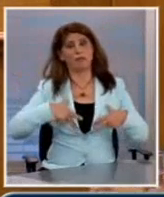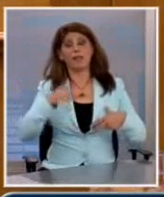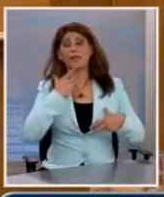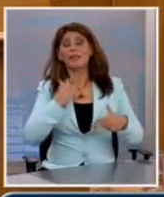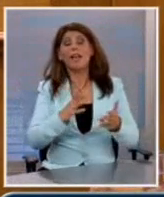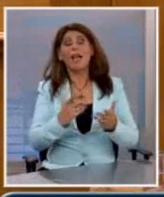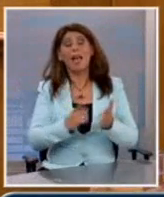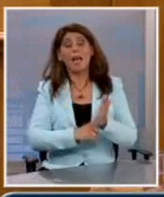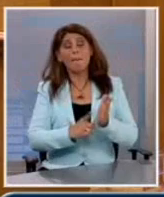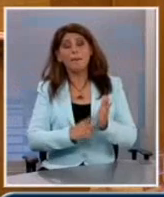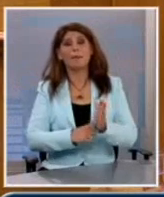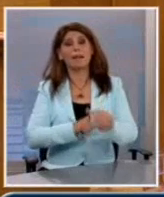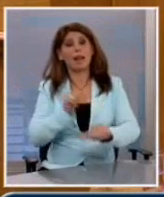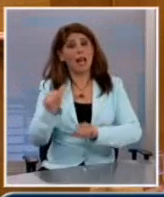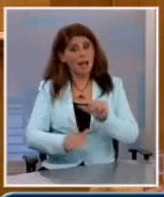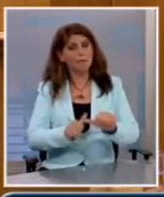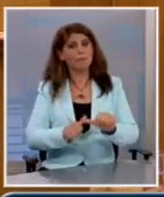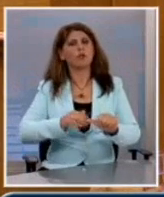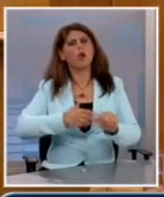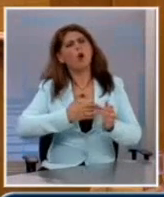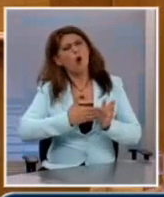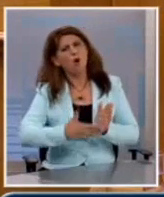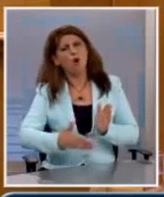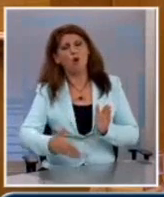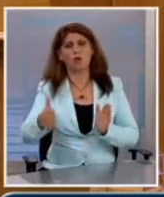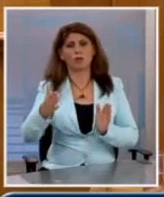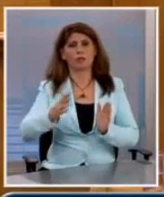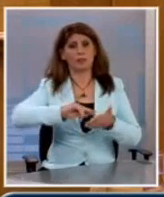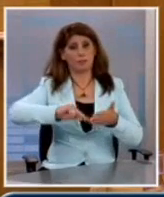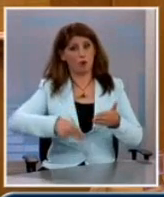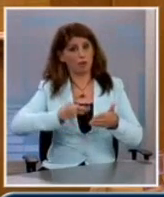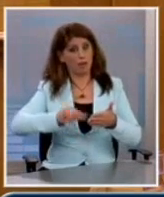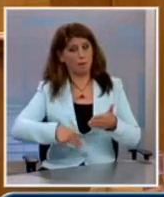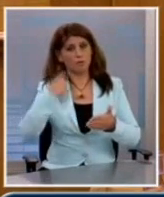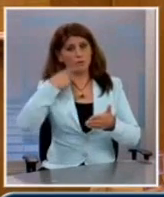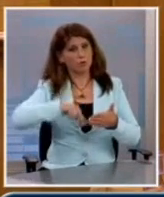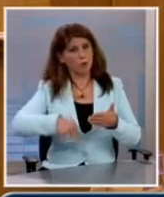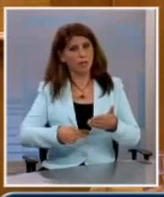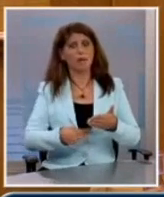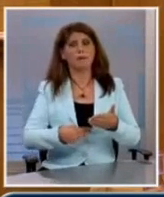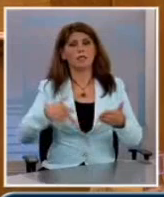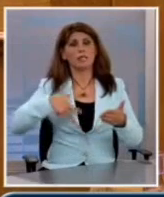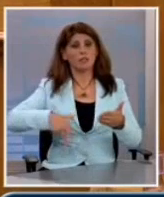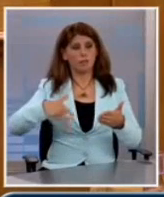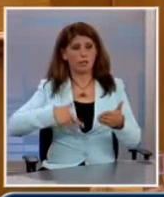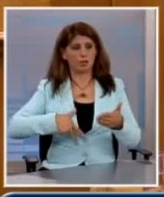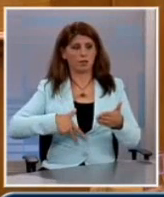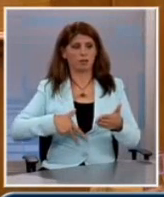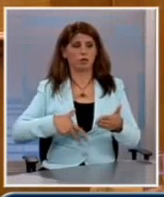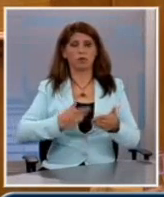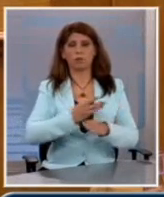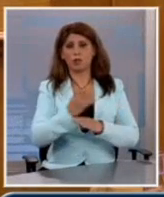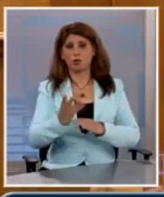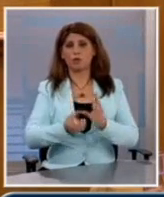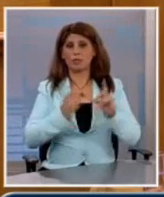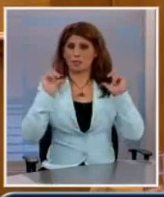και να αντιστρέψει όλα όσα είχαν υπογράψει, προσυπογράψει οι κυβερνήσεις του ΠΑΣΟ και